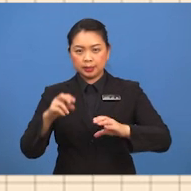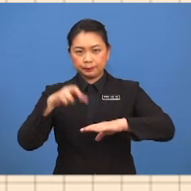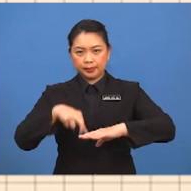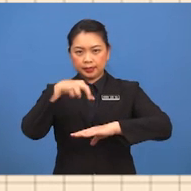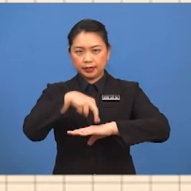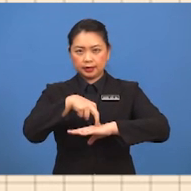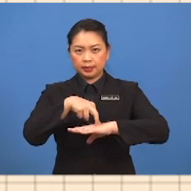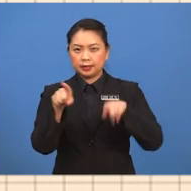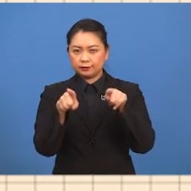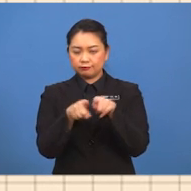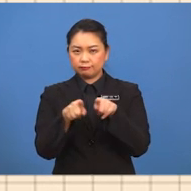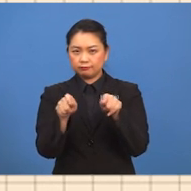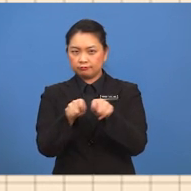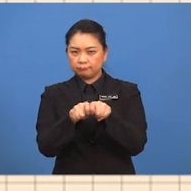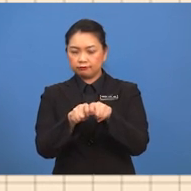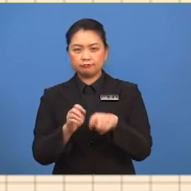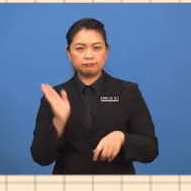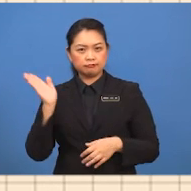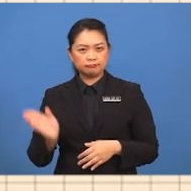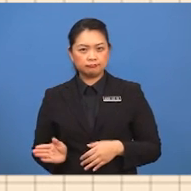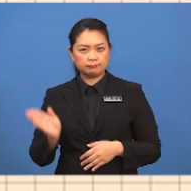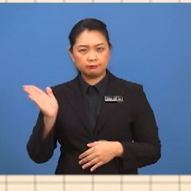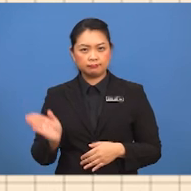menaik seperti berikut.